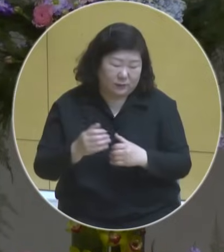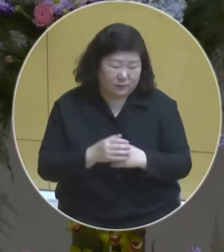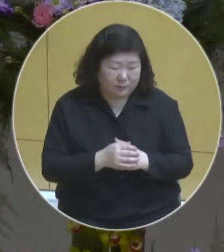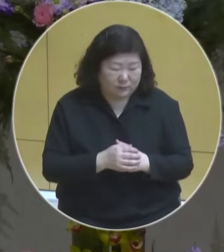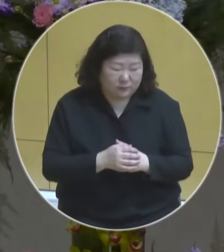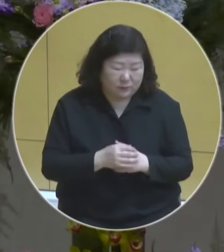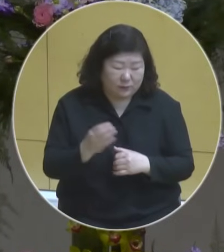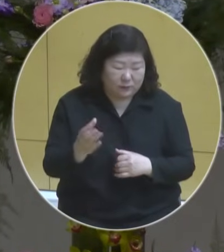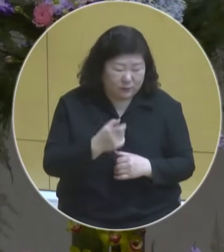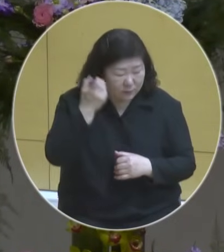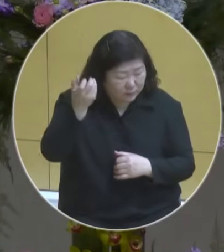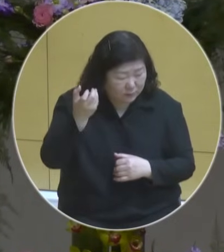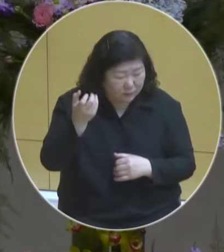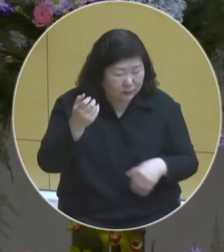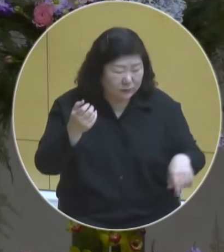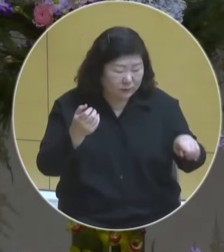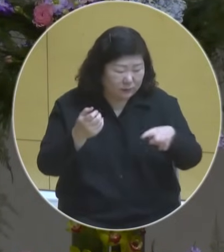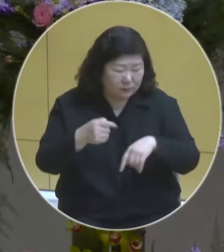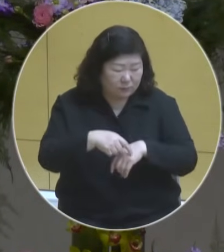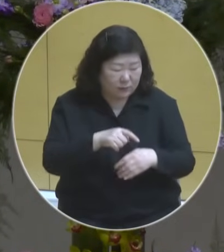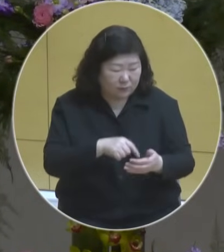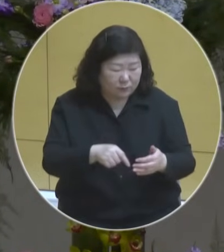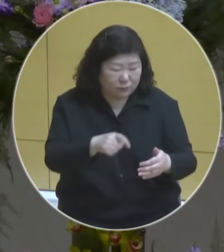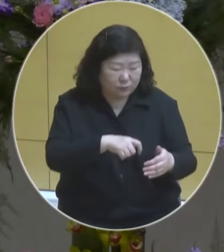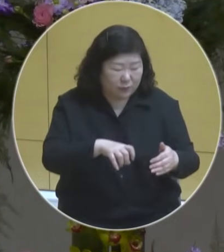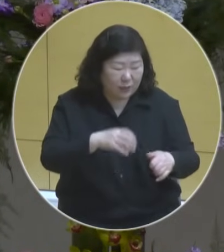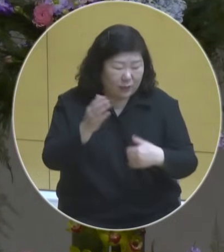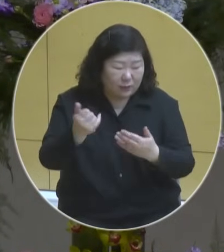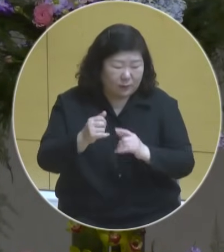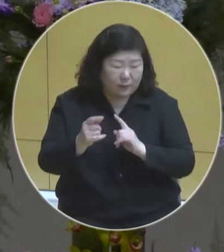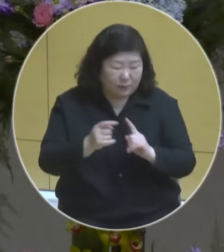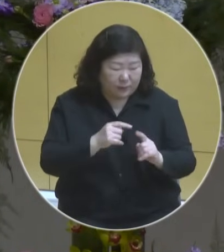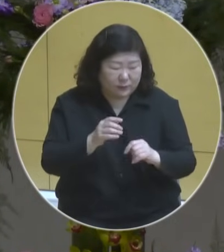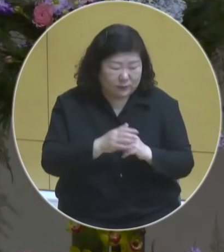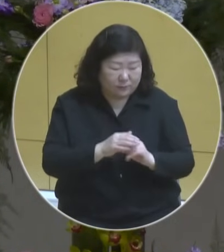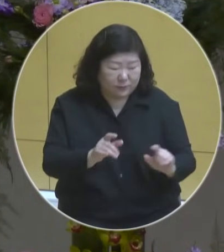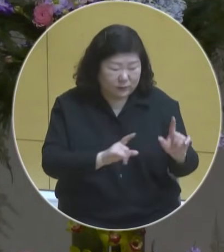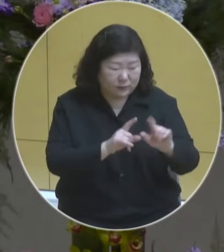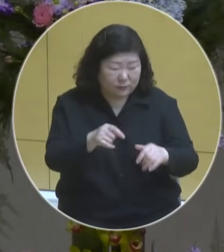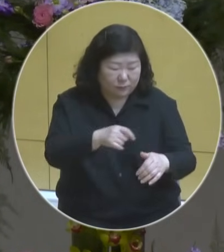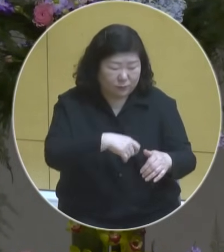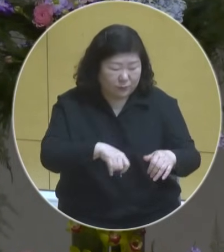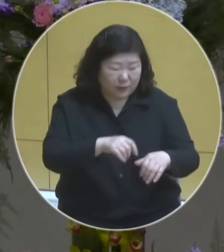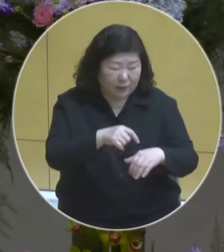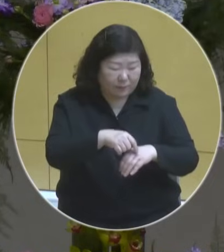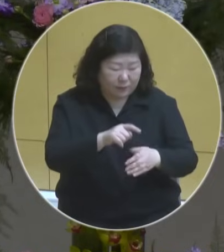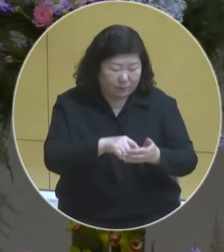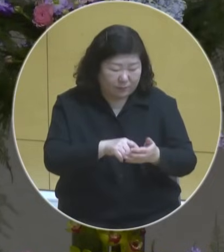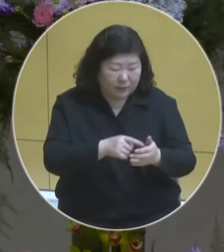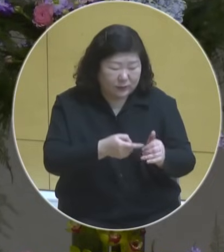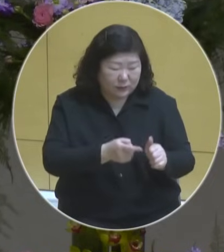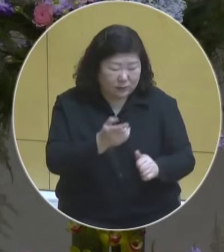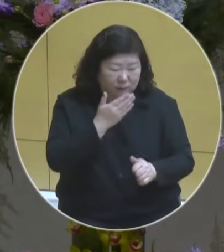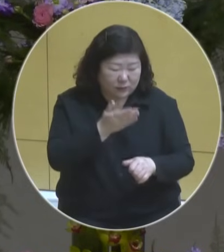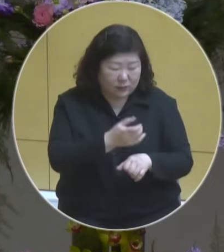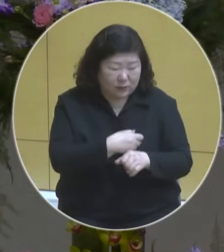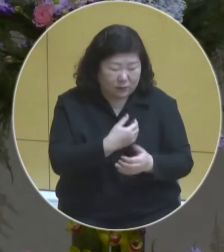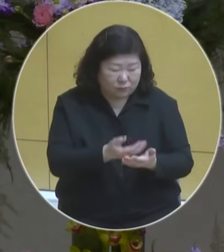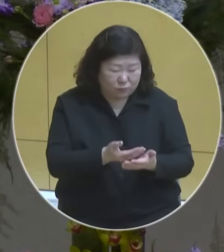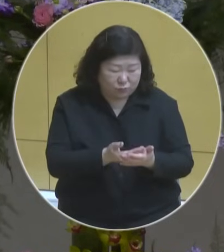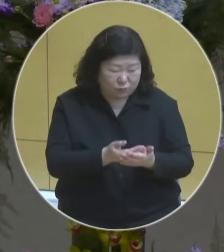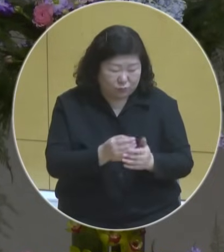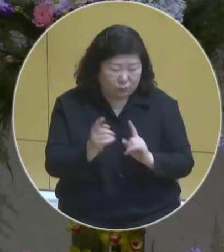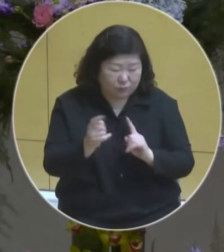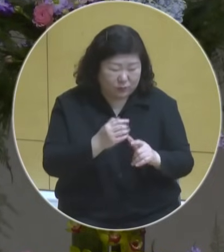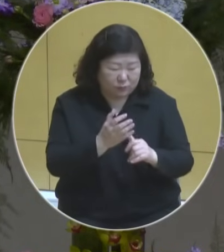이분들 마음속에 하나님 말씀이 속에에 새겨지게 하시고 아멘 말씀 붙들고 다시